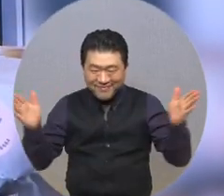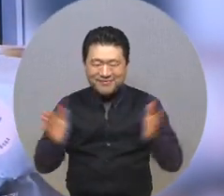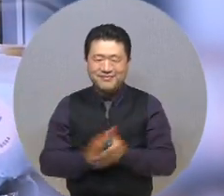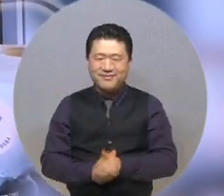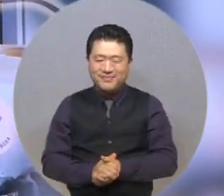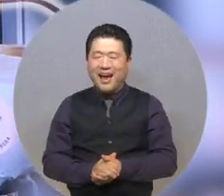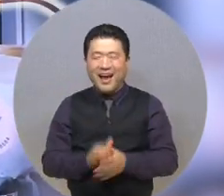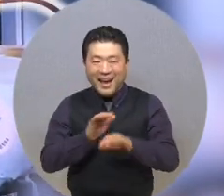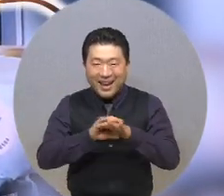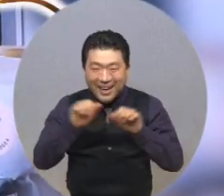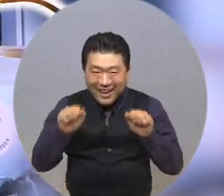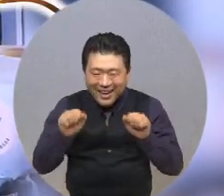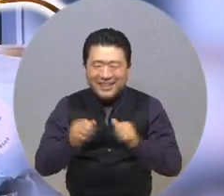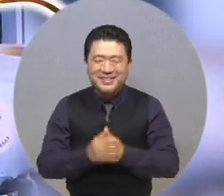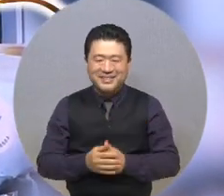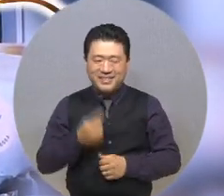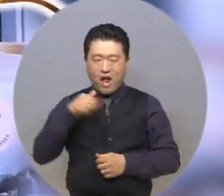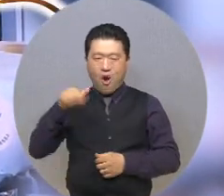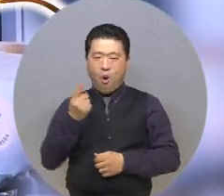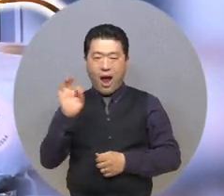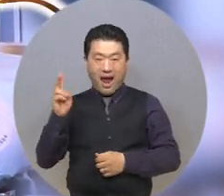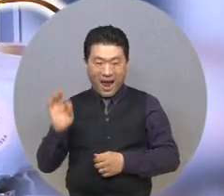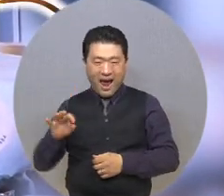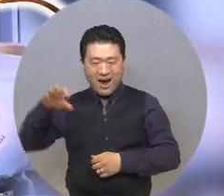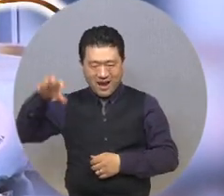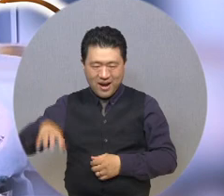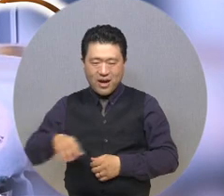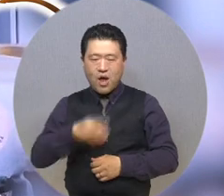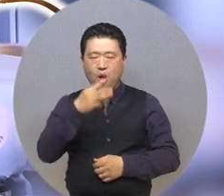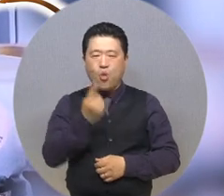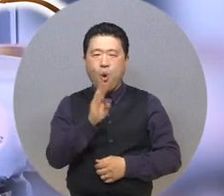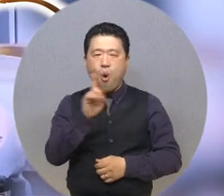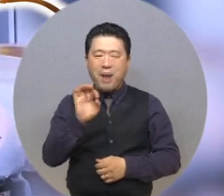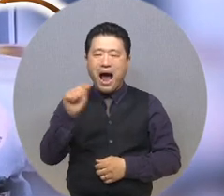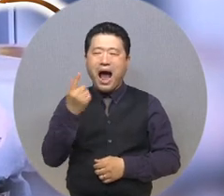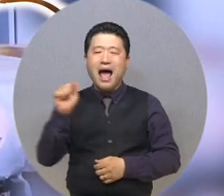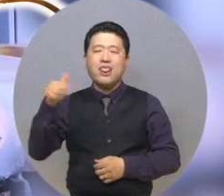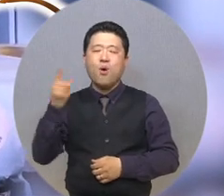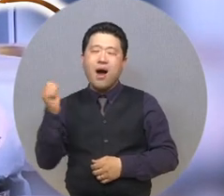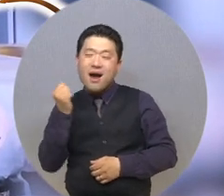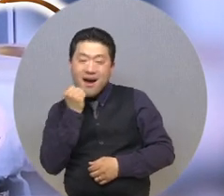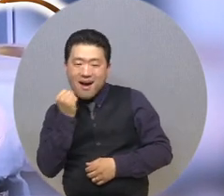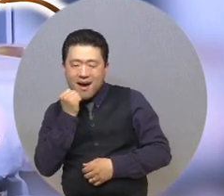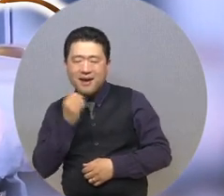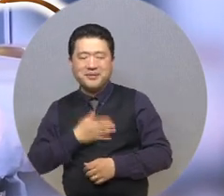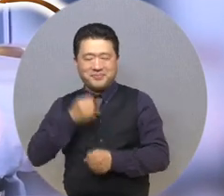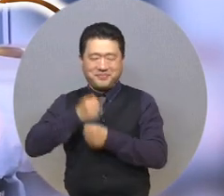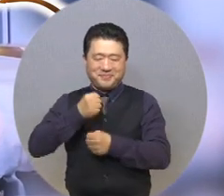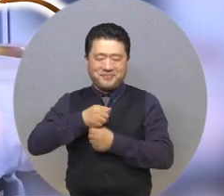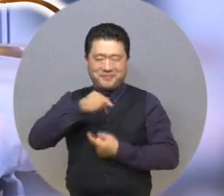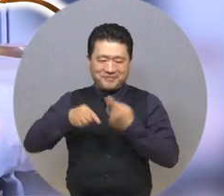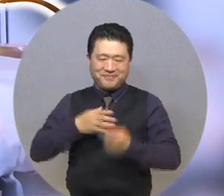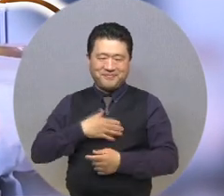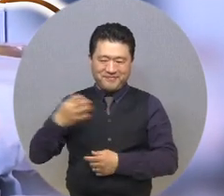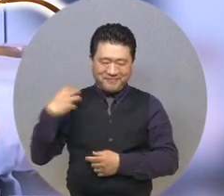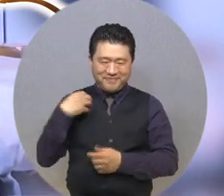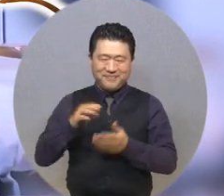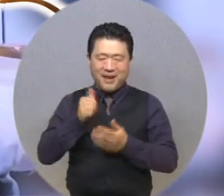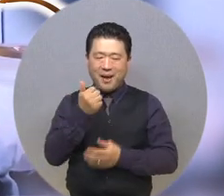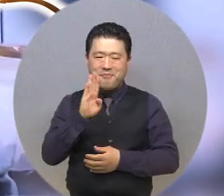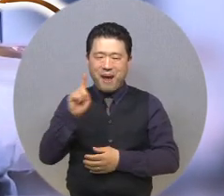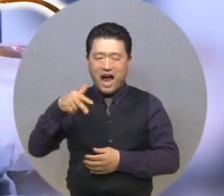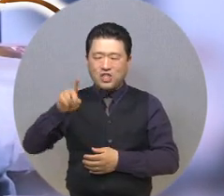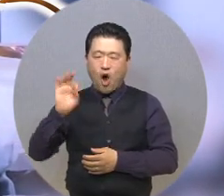스타트! 예, 안녕하세요. 저는 광양에 있는 토방원과 토방 수제한가를 운영하고 있는 박정욱입니다.